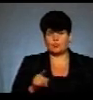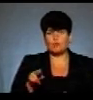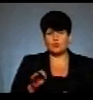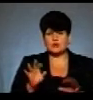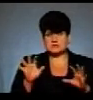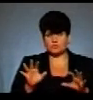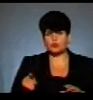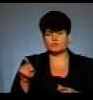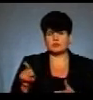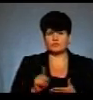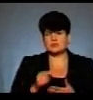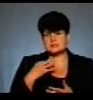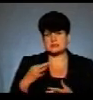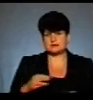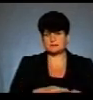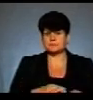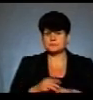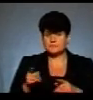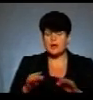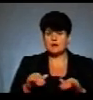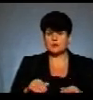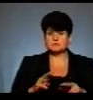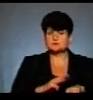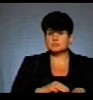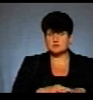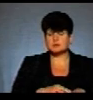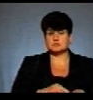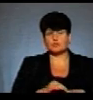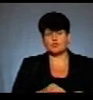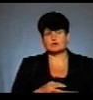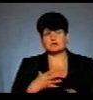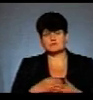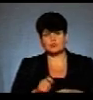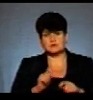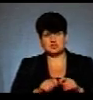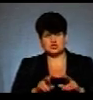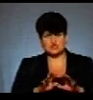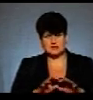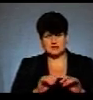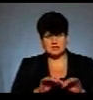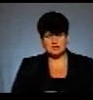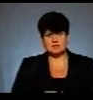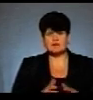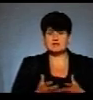зобов'язані інформувати правоохоронні органи. І тоді правоохоронні органи проводять там свої слідчі дії, встановлюють факт,